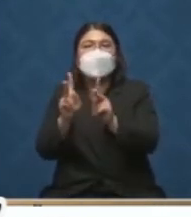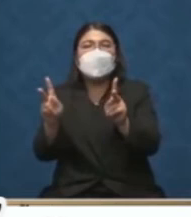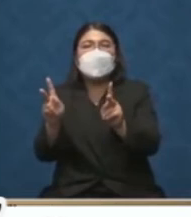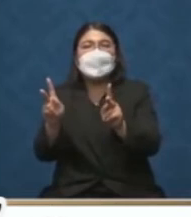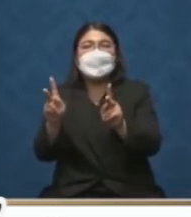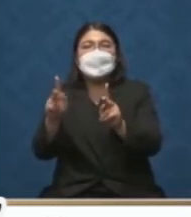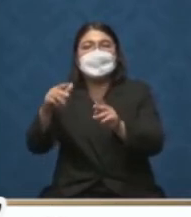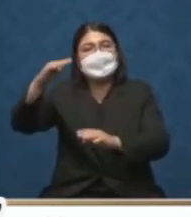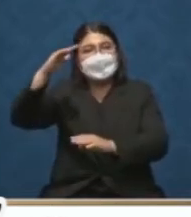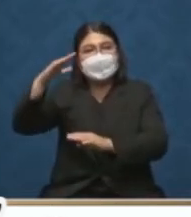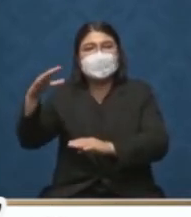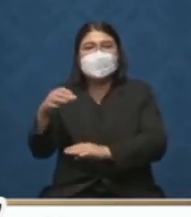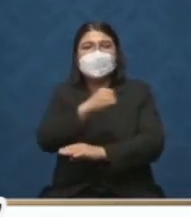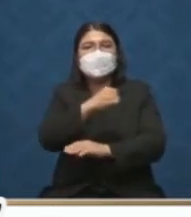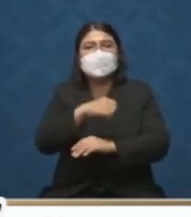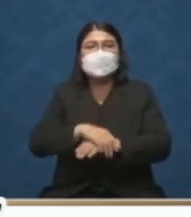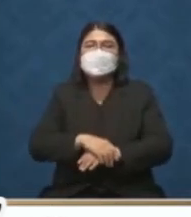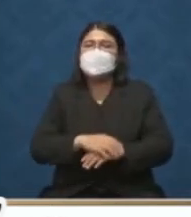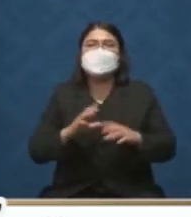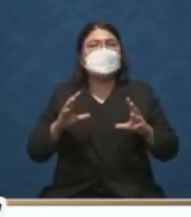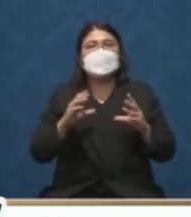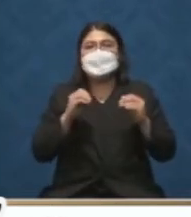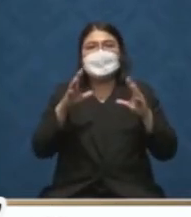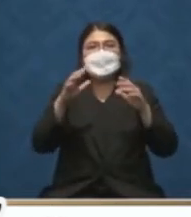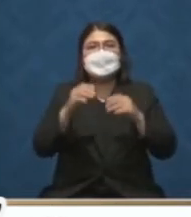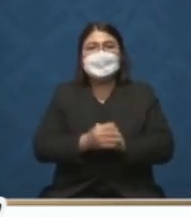งฝันครับเนื่องจากว่า